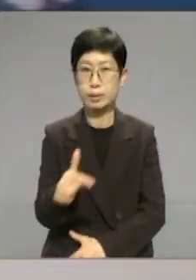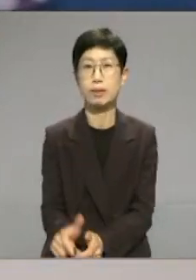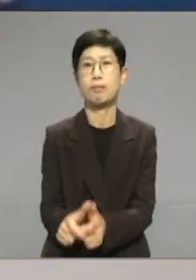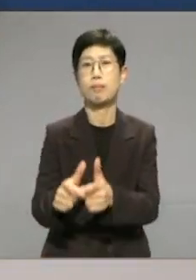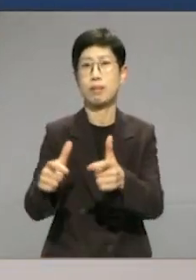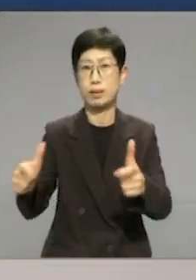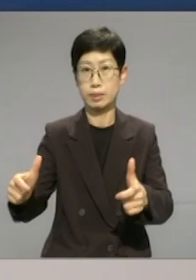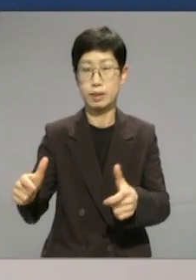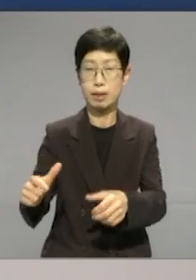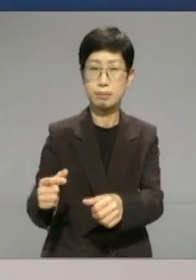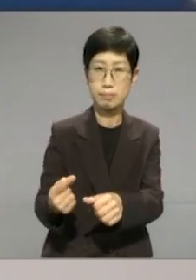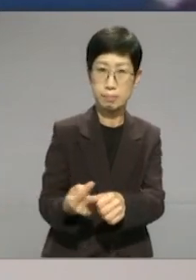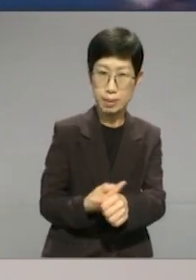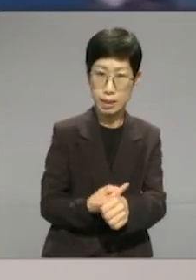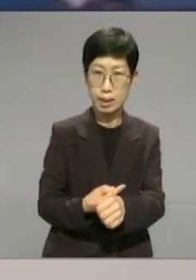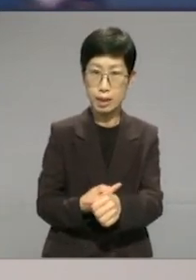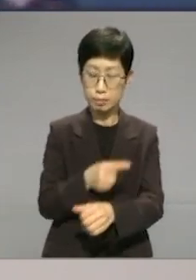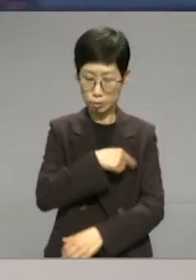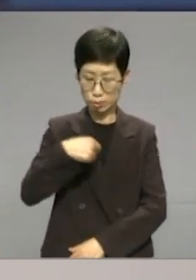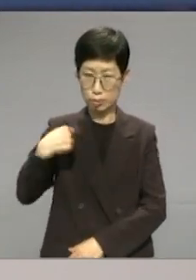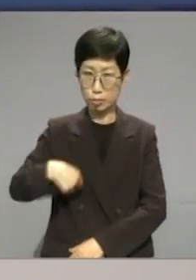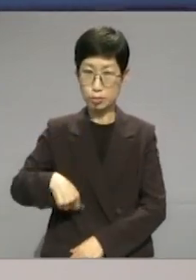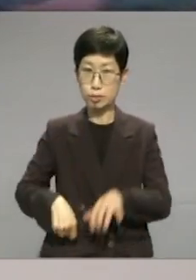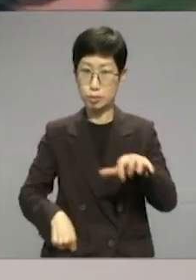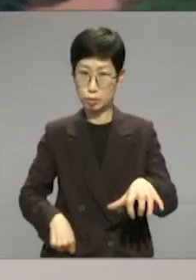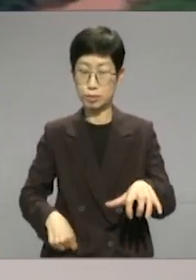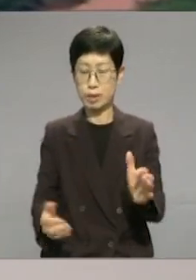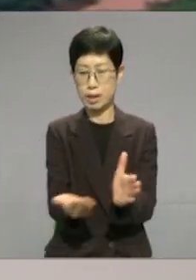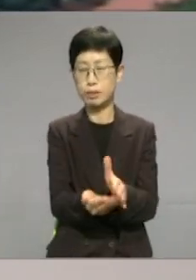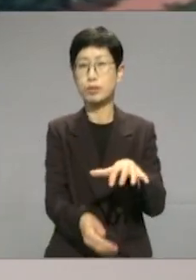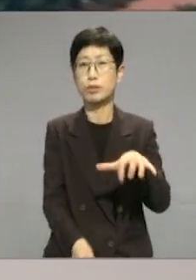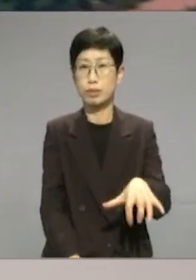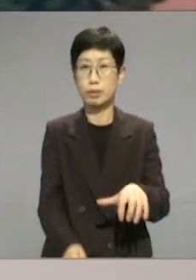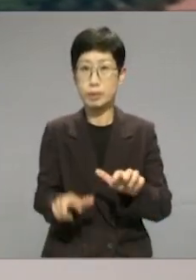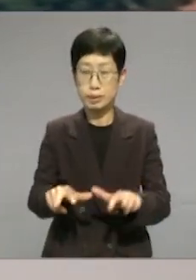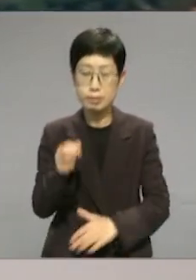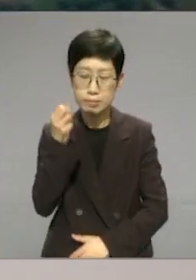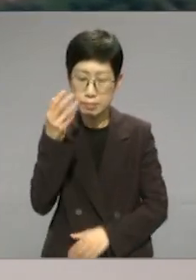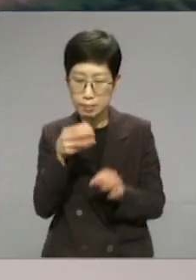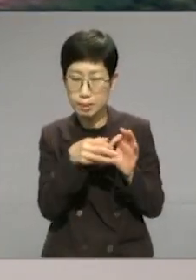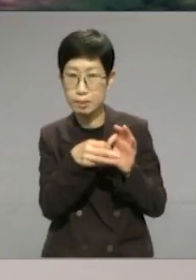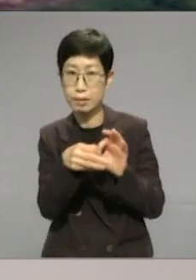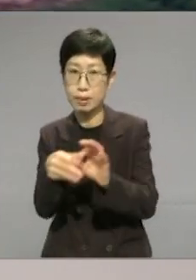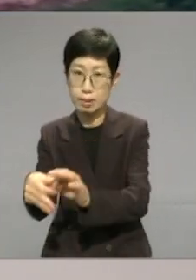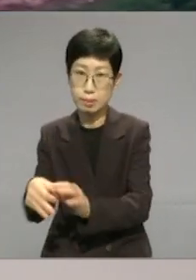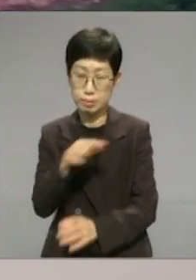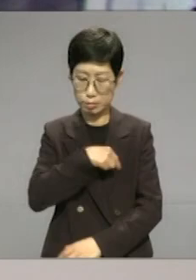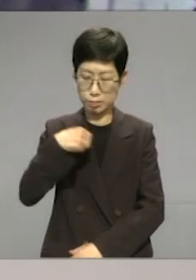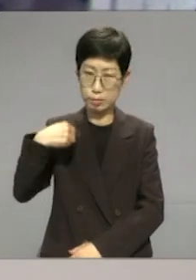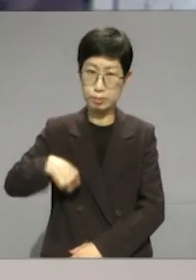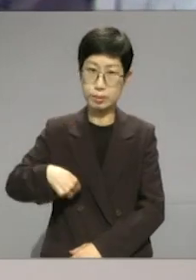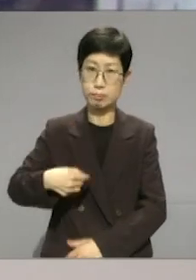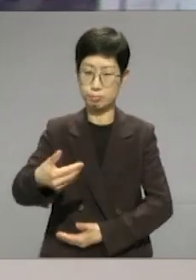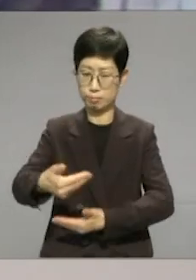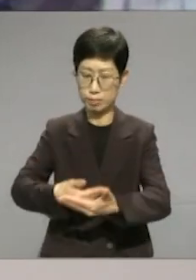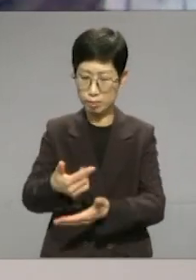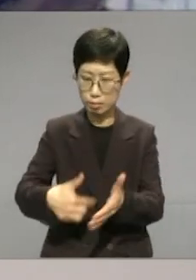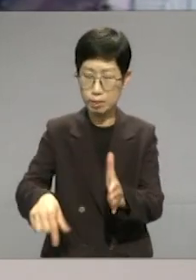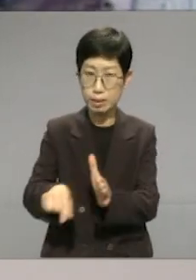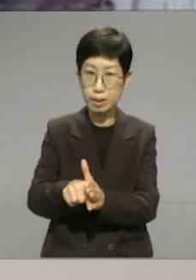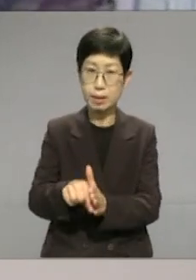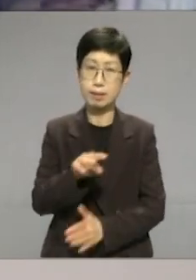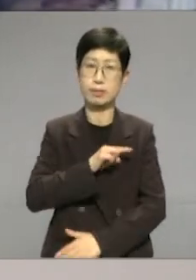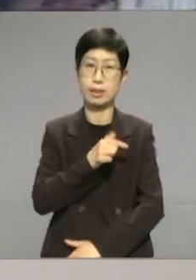있는데요. 이런 성과에 중국 윈난성 모한항은 현재 8개월 연속으로 중국 대외 무역을 위한 중국